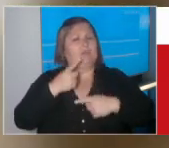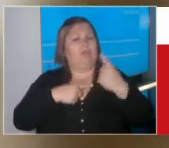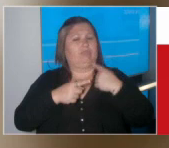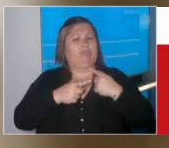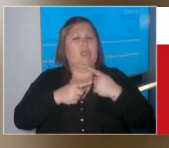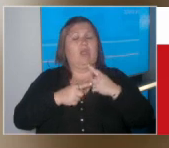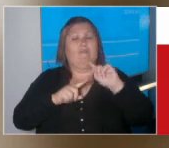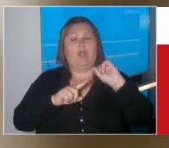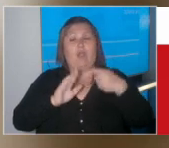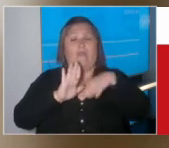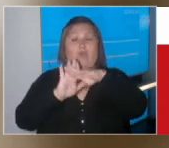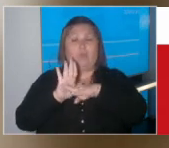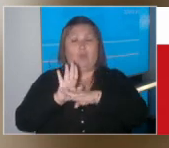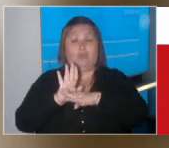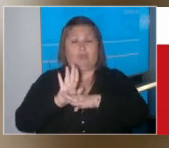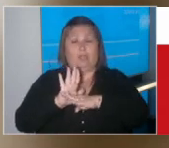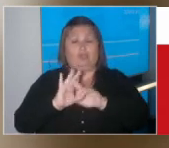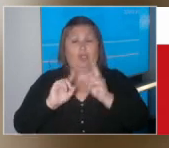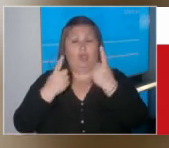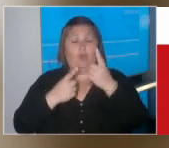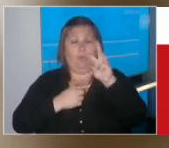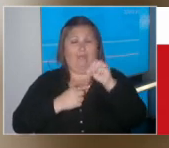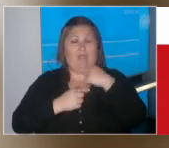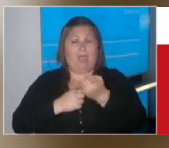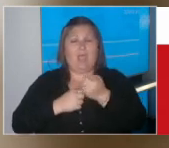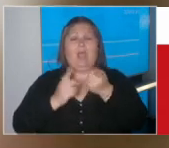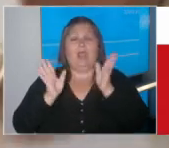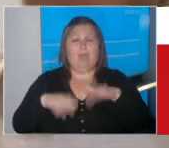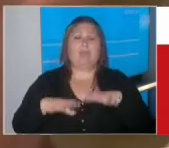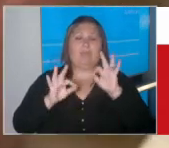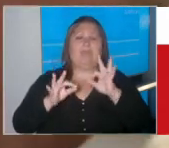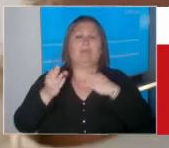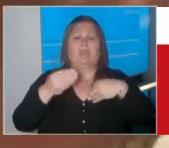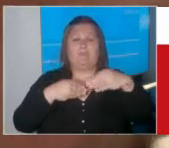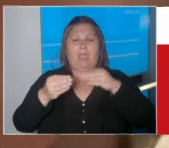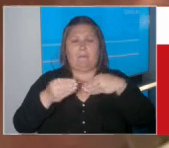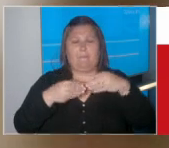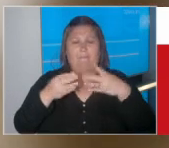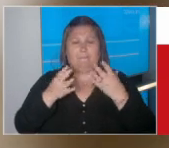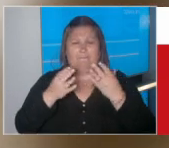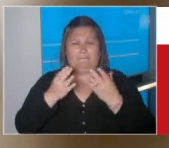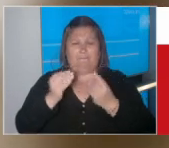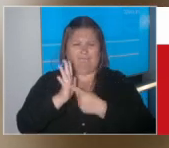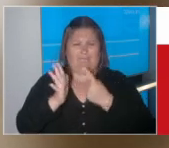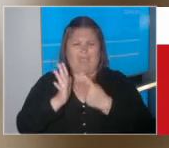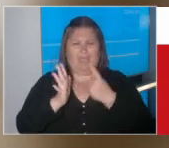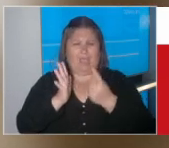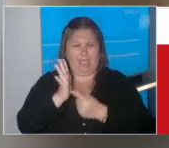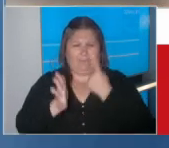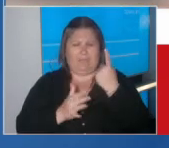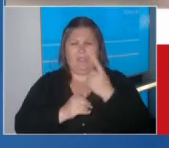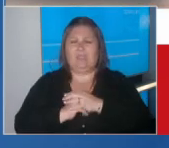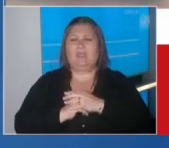עכשיו הפוך ממה שמרב אמרה, הם אולי באמת למעט הכלים החד פעמים, אם זה הדבר המשמעותי מבחינת